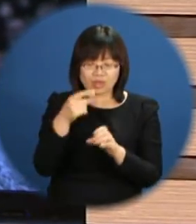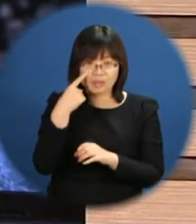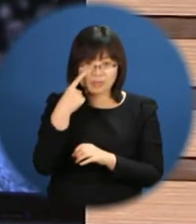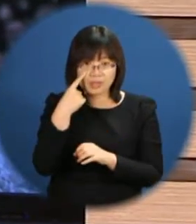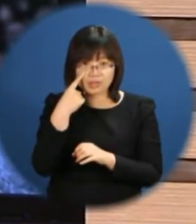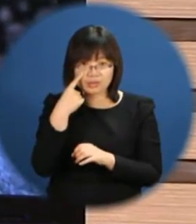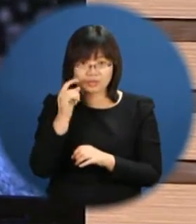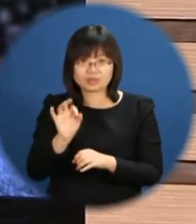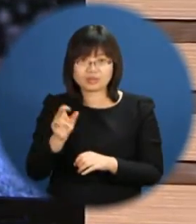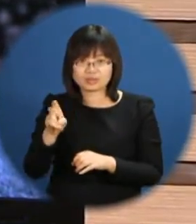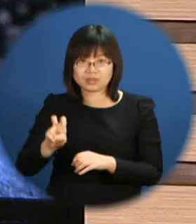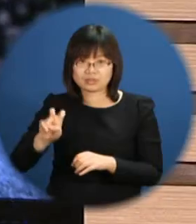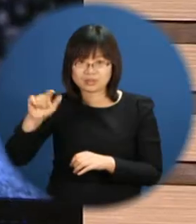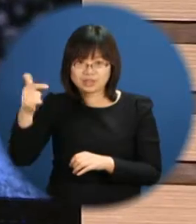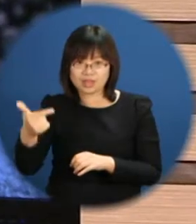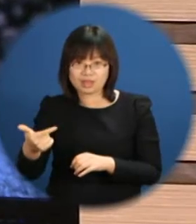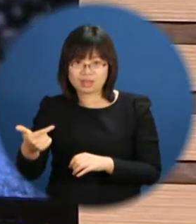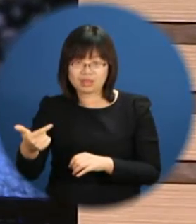염산은